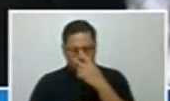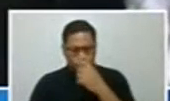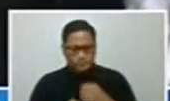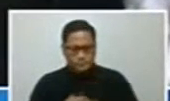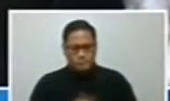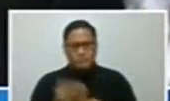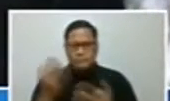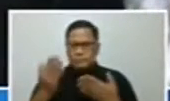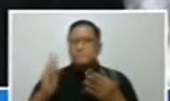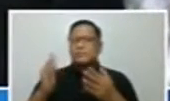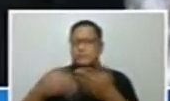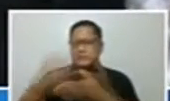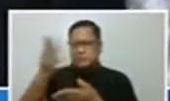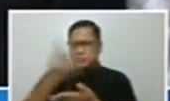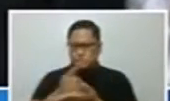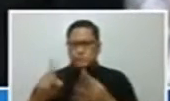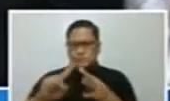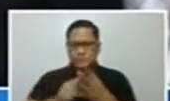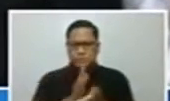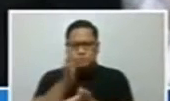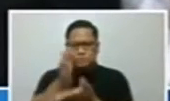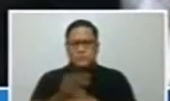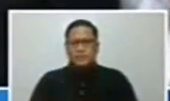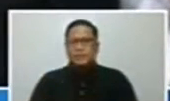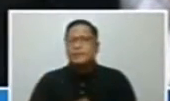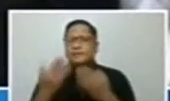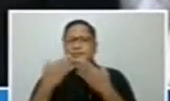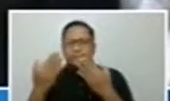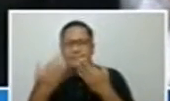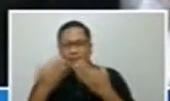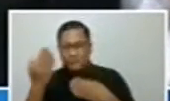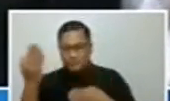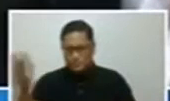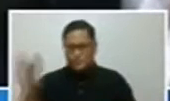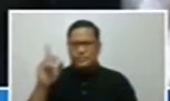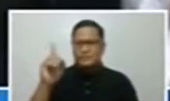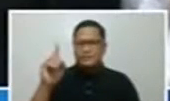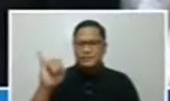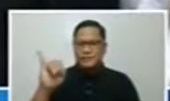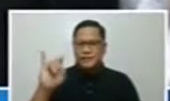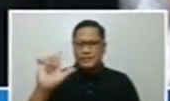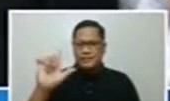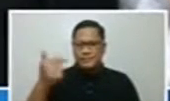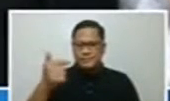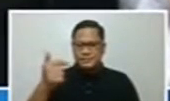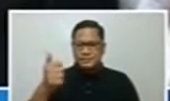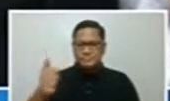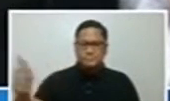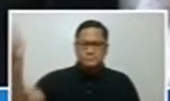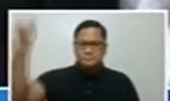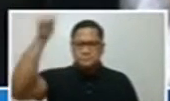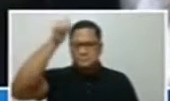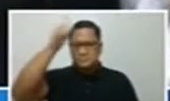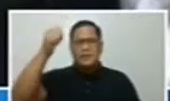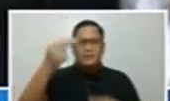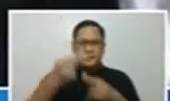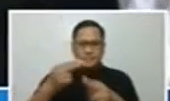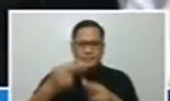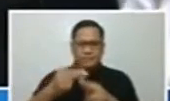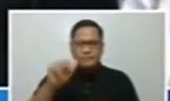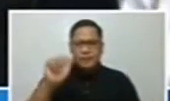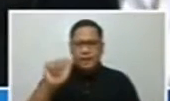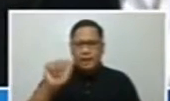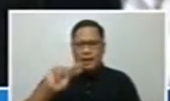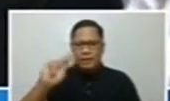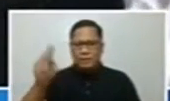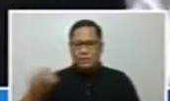mga nadadagdag na kaso ng COVID-19 sa probinsya, may posibilidad ba na magpatupad ng lockdown